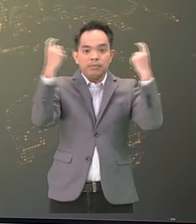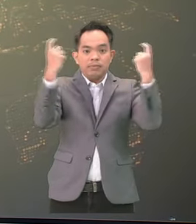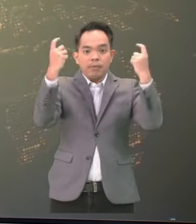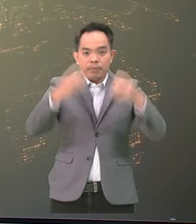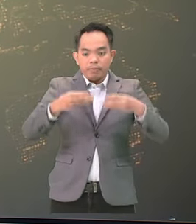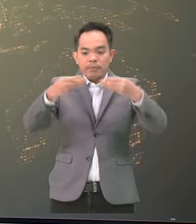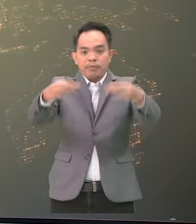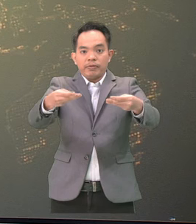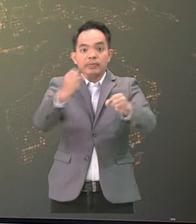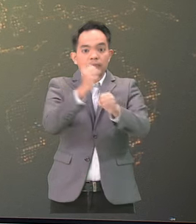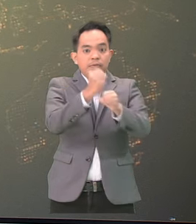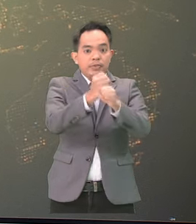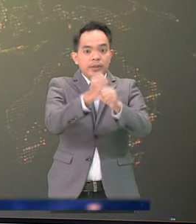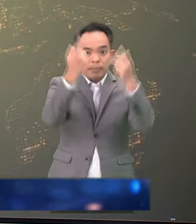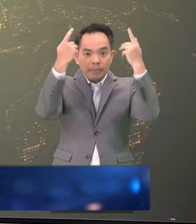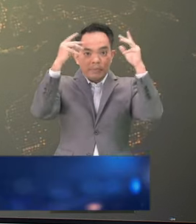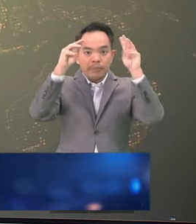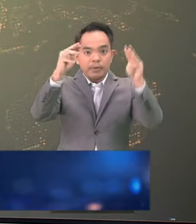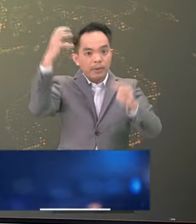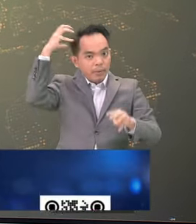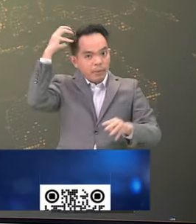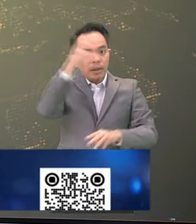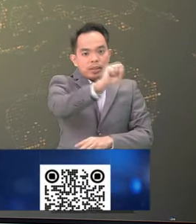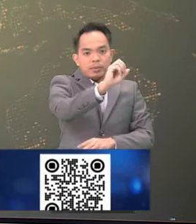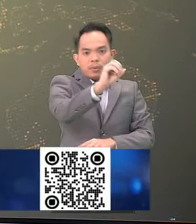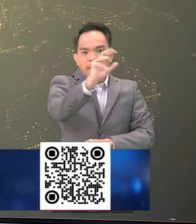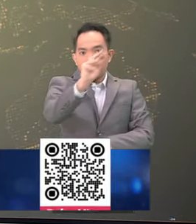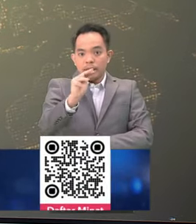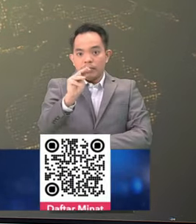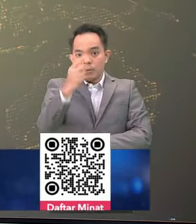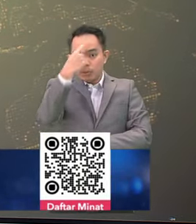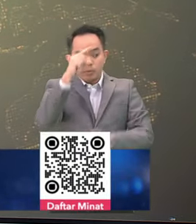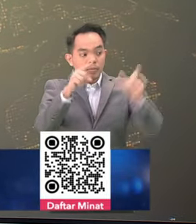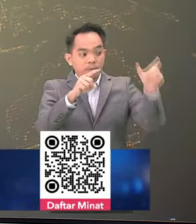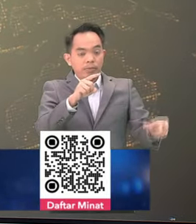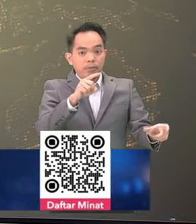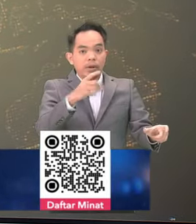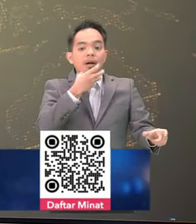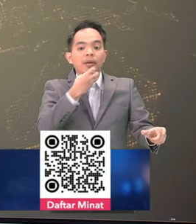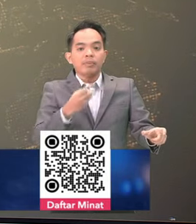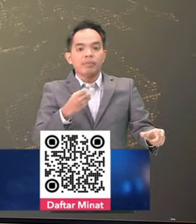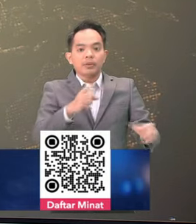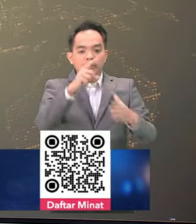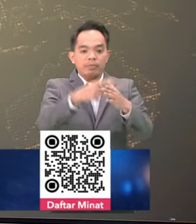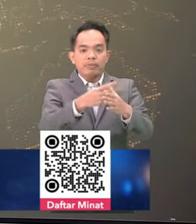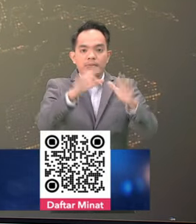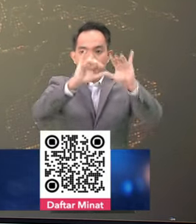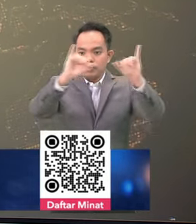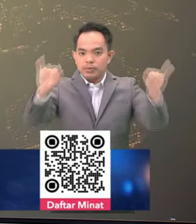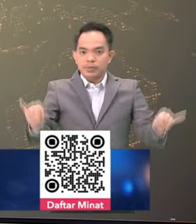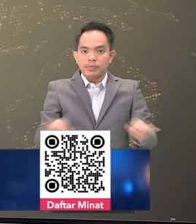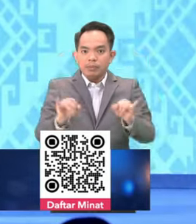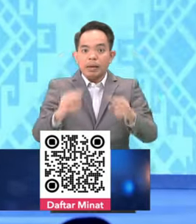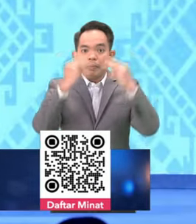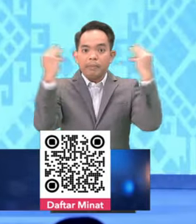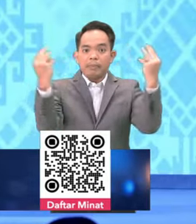tugas dibuat Perdana Menteri Lau, Son Sai Sipantone, kepada Datuk Sri Anwar Ibrahim pada Jumaat. Majlis